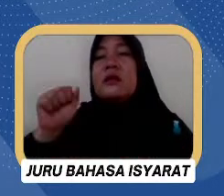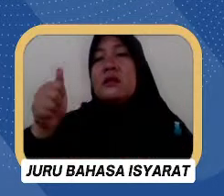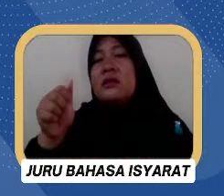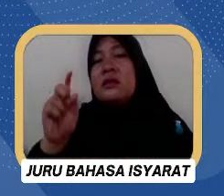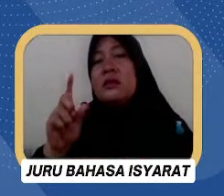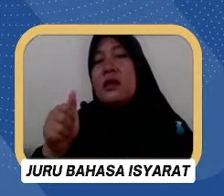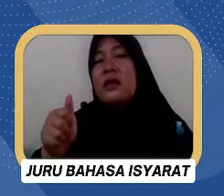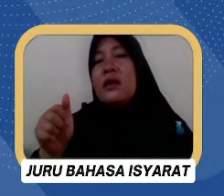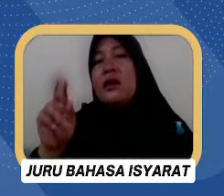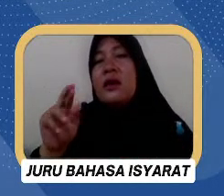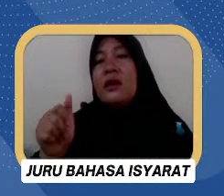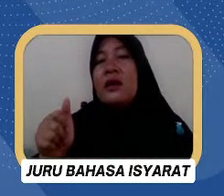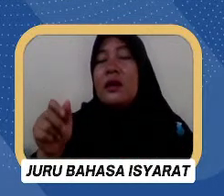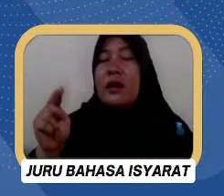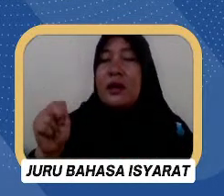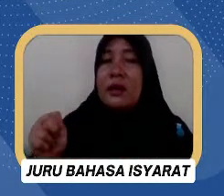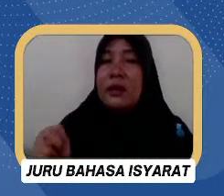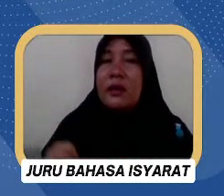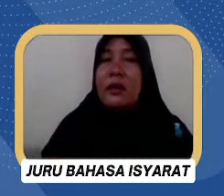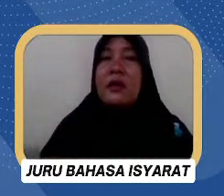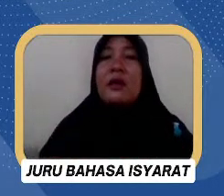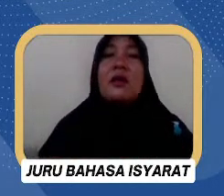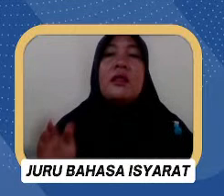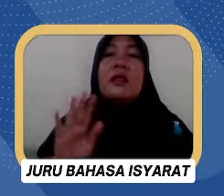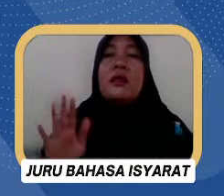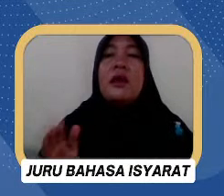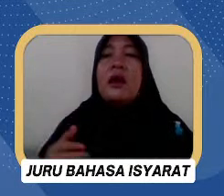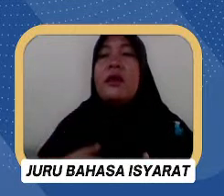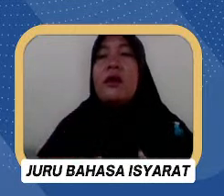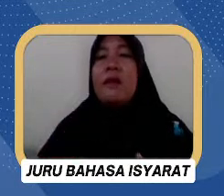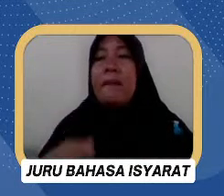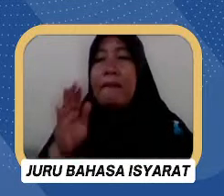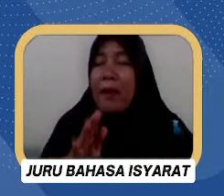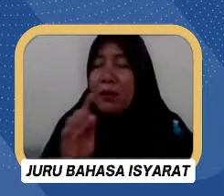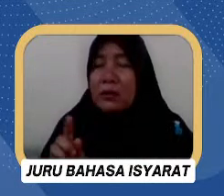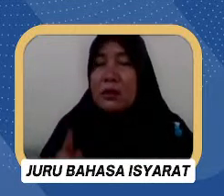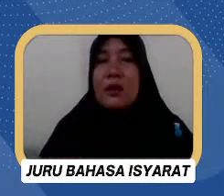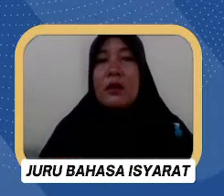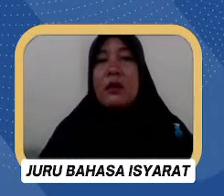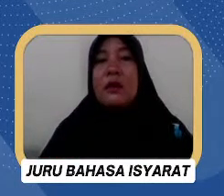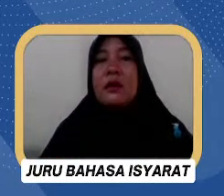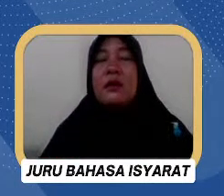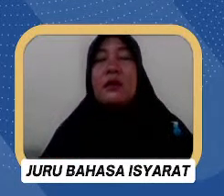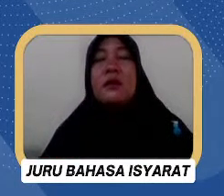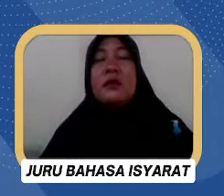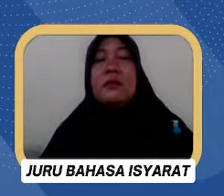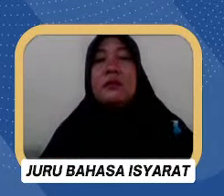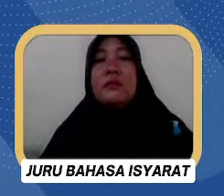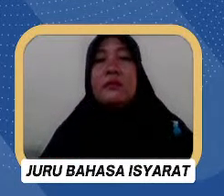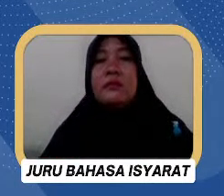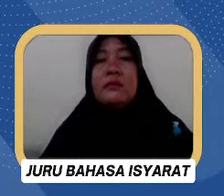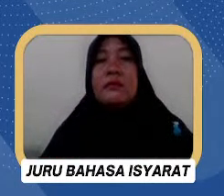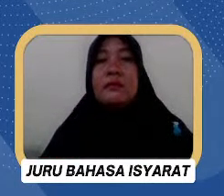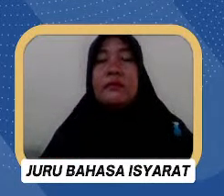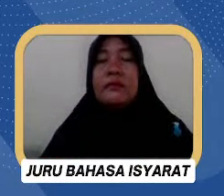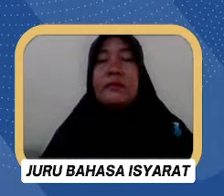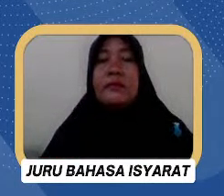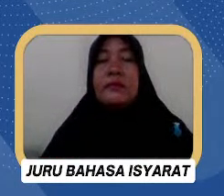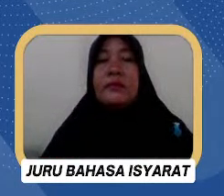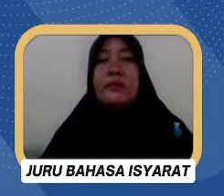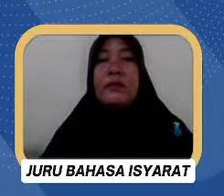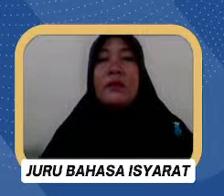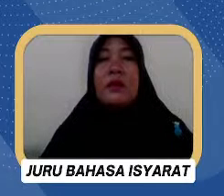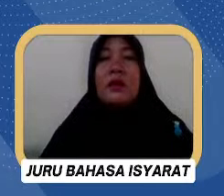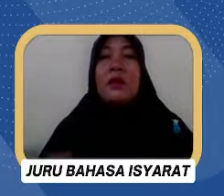tidak ada paksaan dari manapun. Kenapa? Karena di dalam